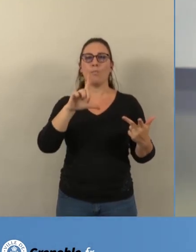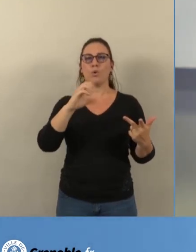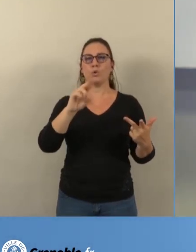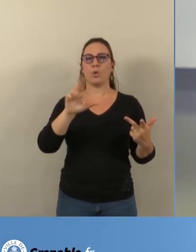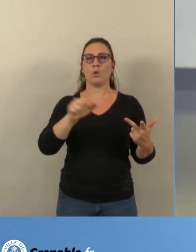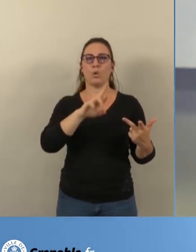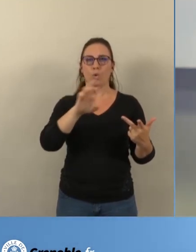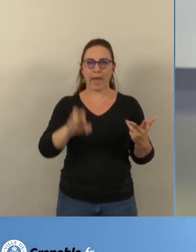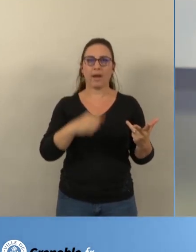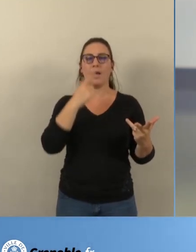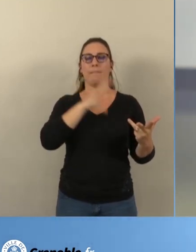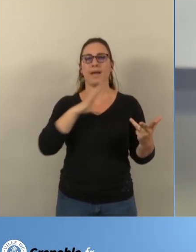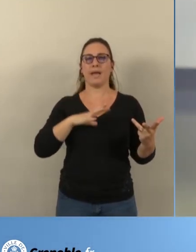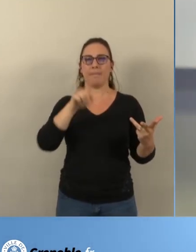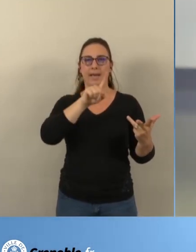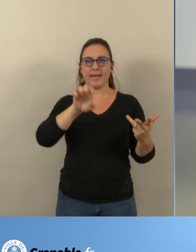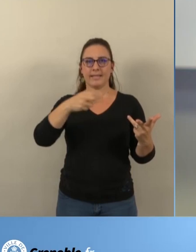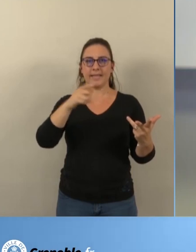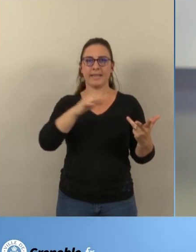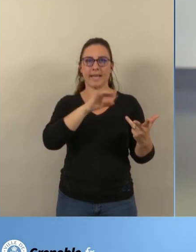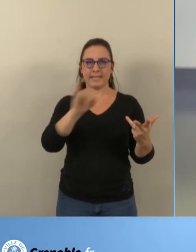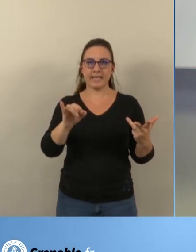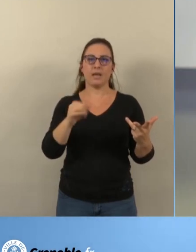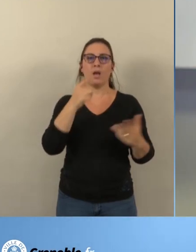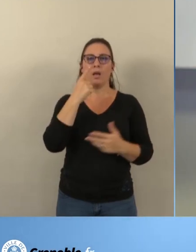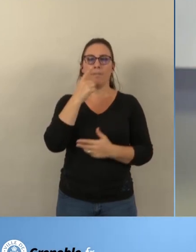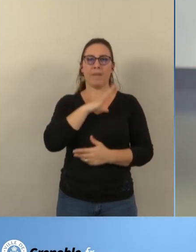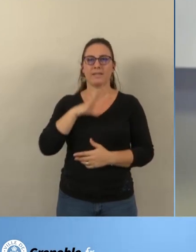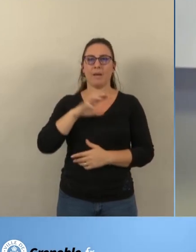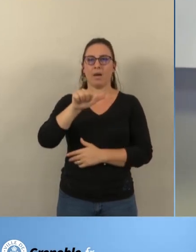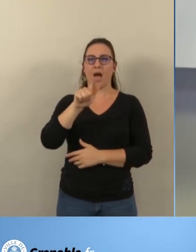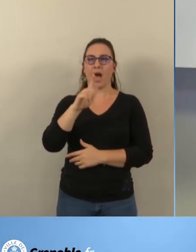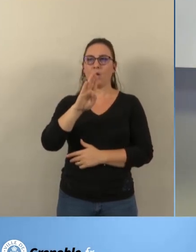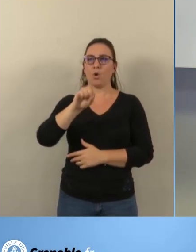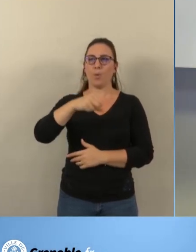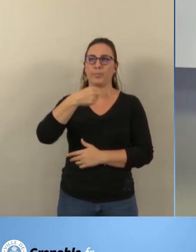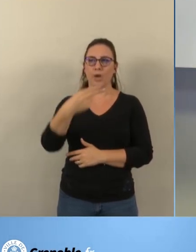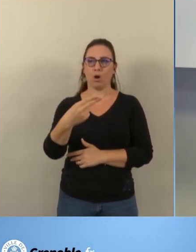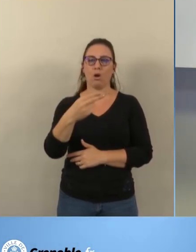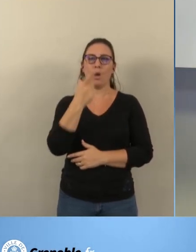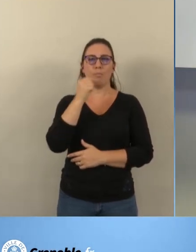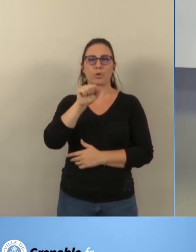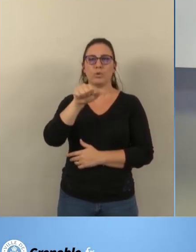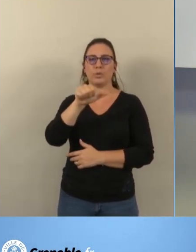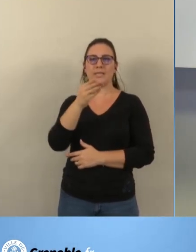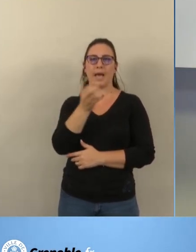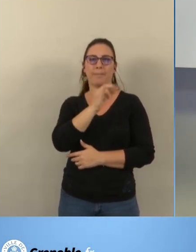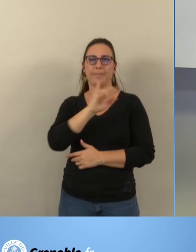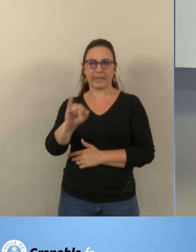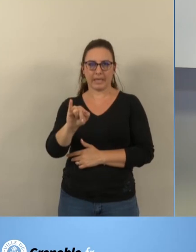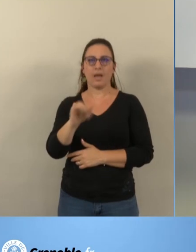Zenati monsieur aloto et Monsieur Sabri bienvenue à ce nouveau